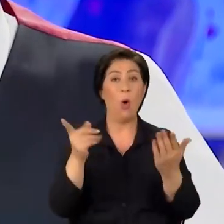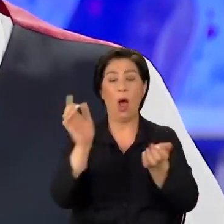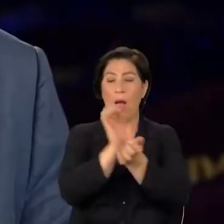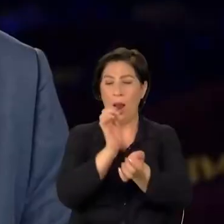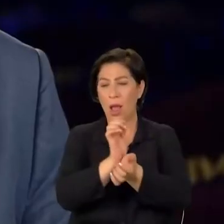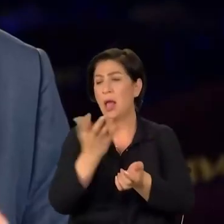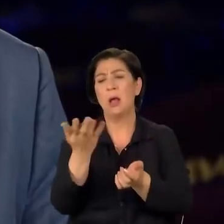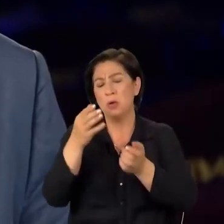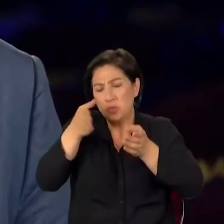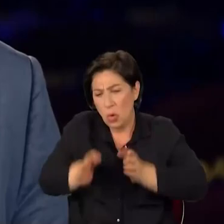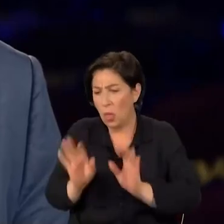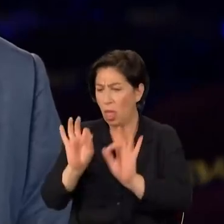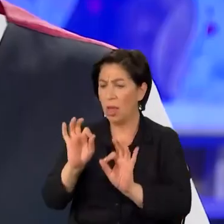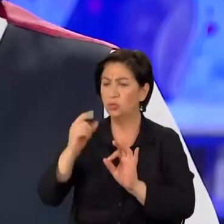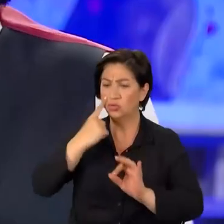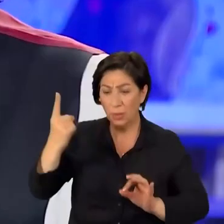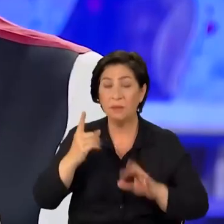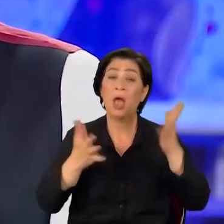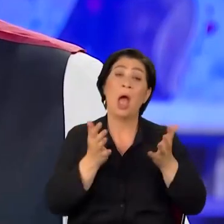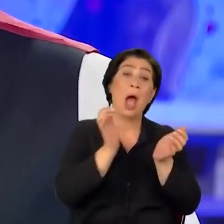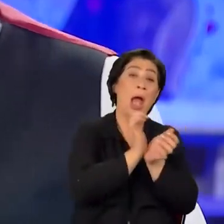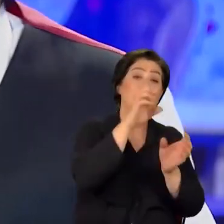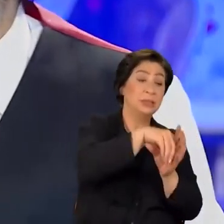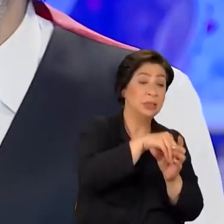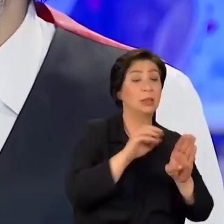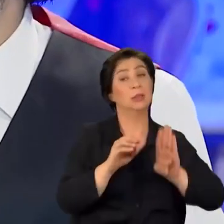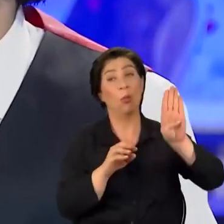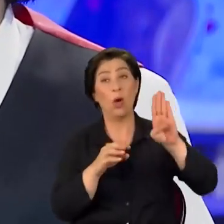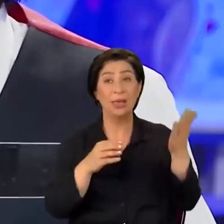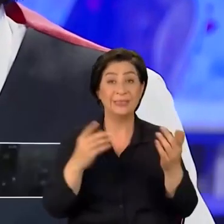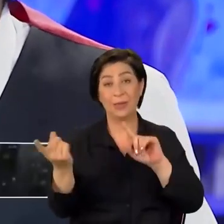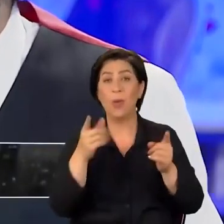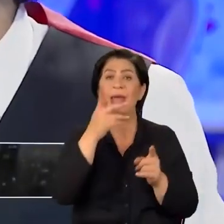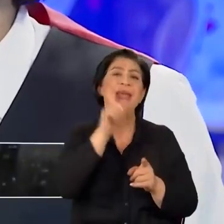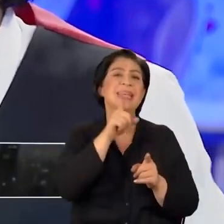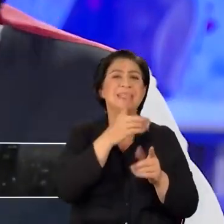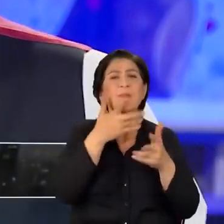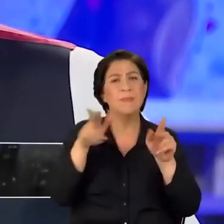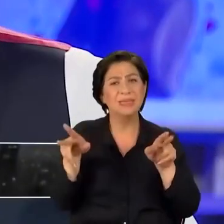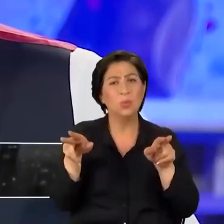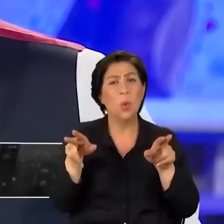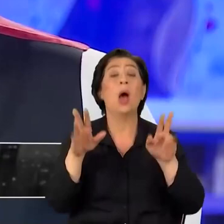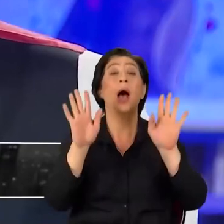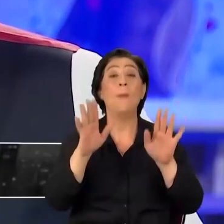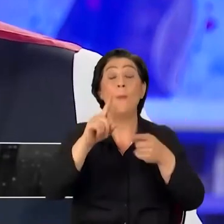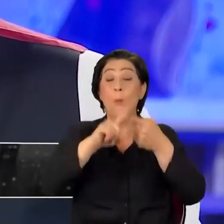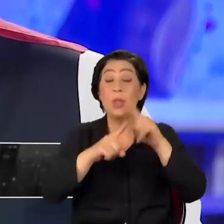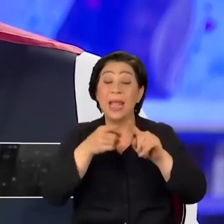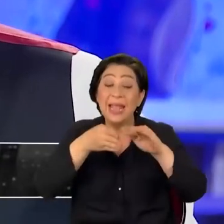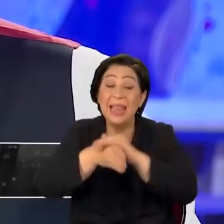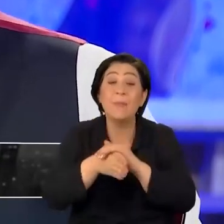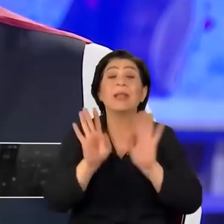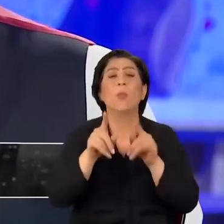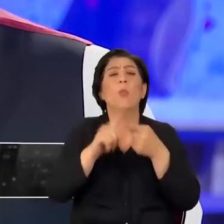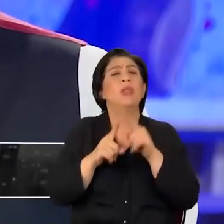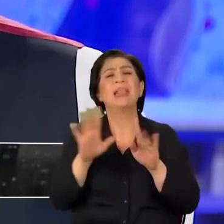ya cumhuriyetçidir ya, evet, demokrattır. İşte evet. İngilizler de buna benzerler. Ama aslında bu politikaya girmek değil, bu politika